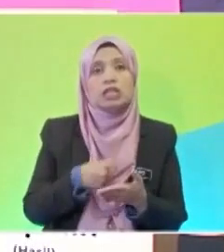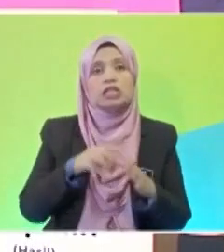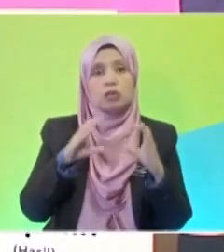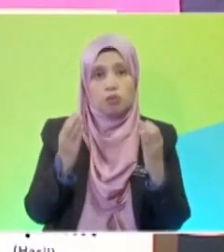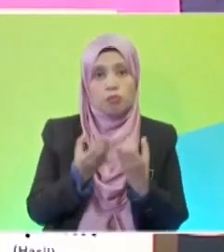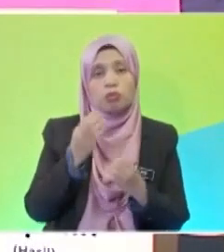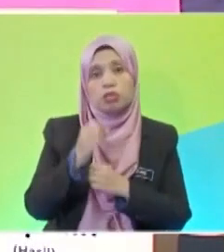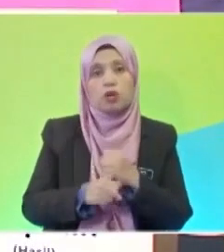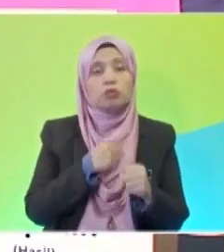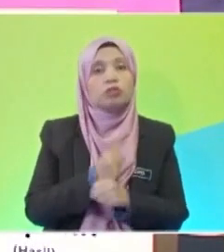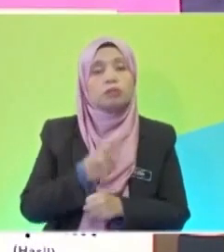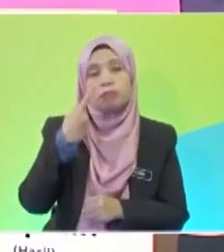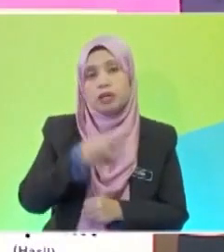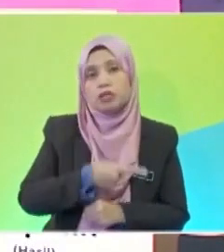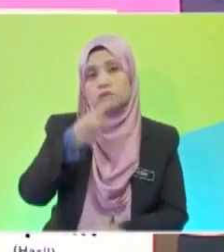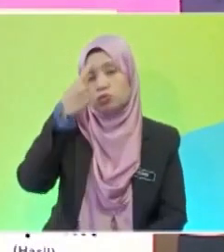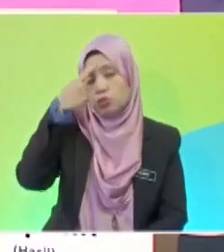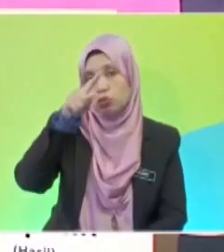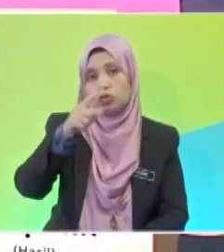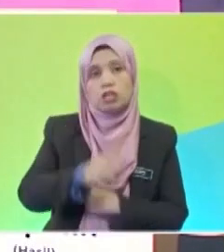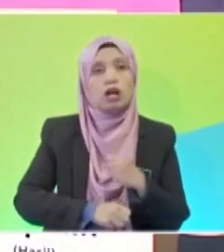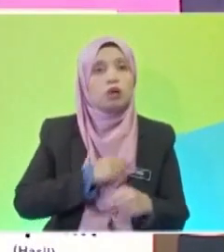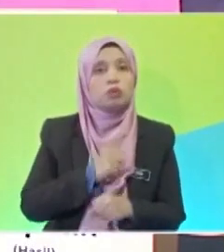depan pula. Jadi untuk tahun semasa,